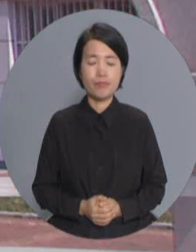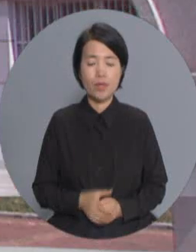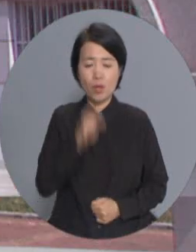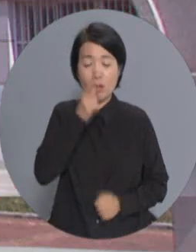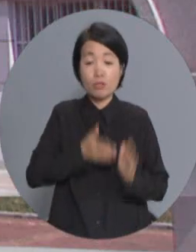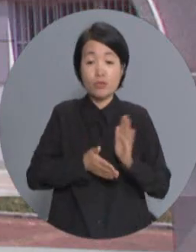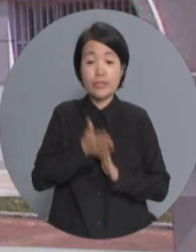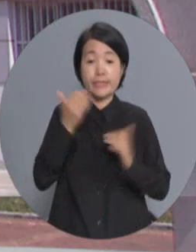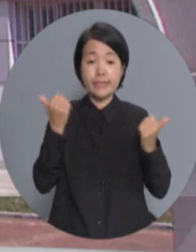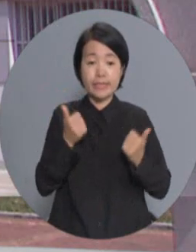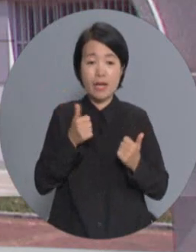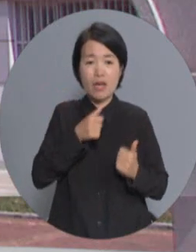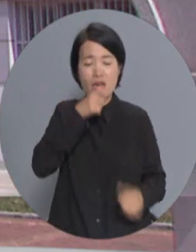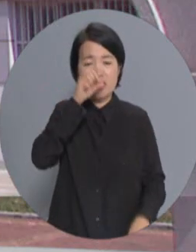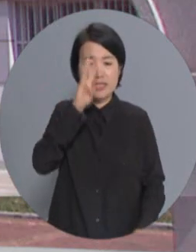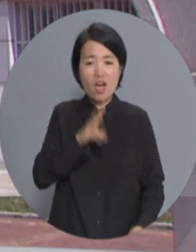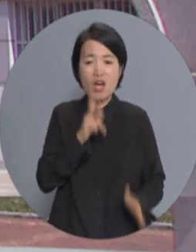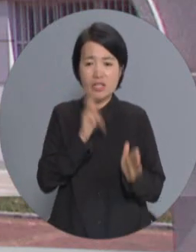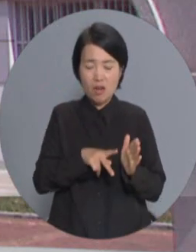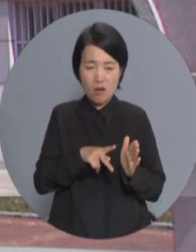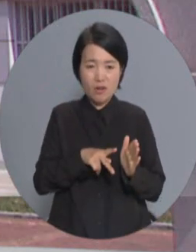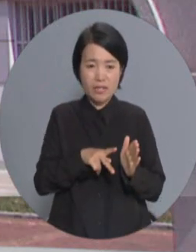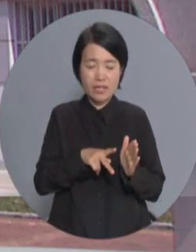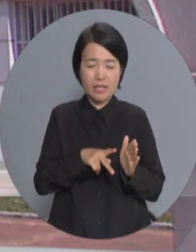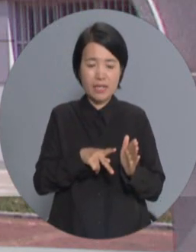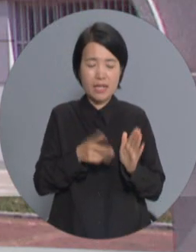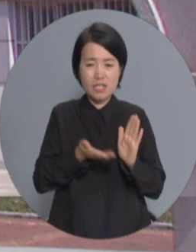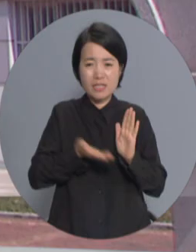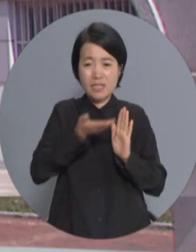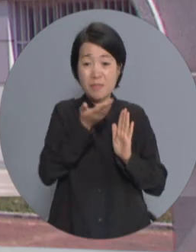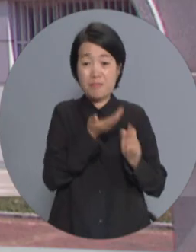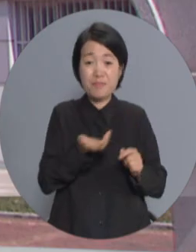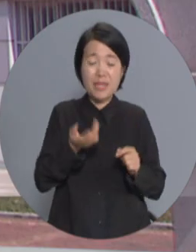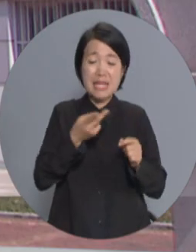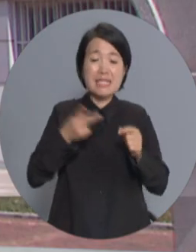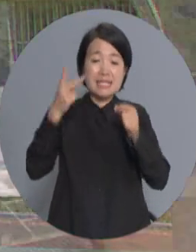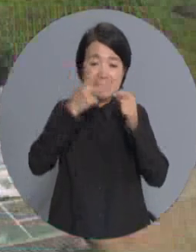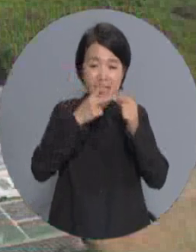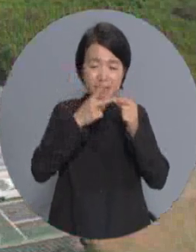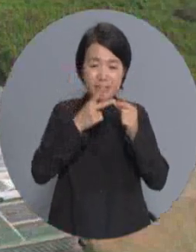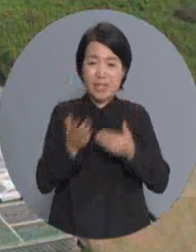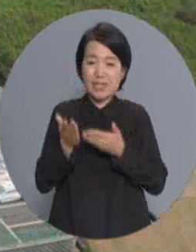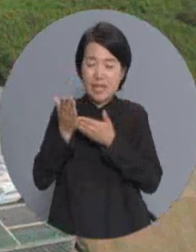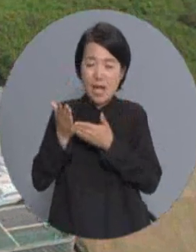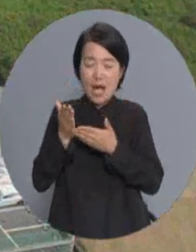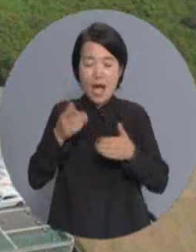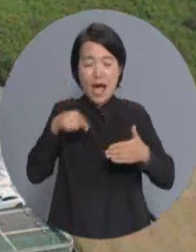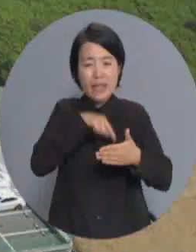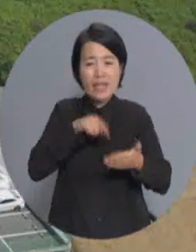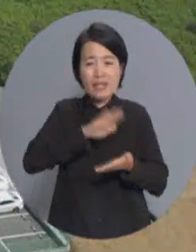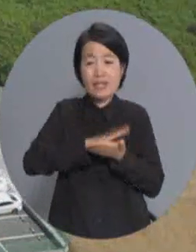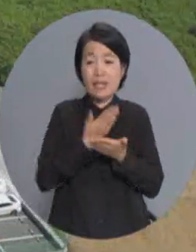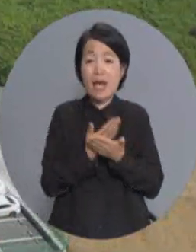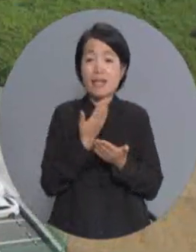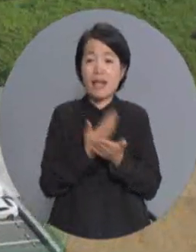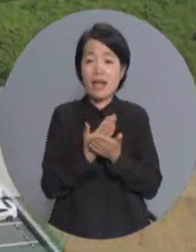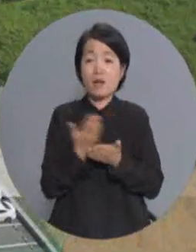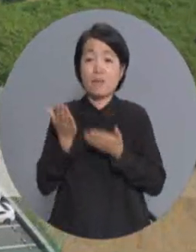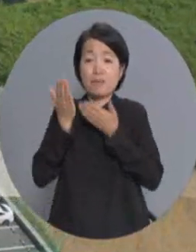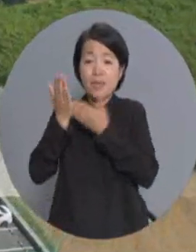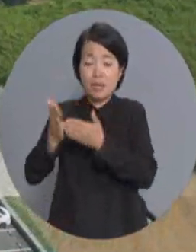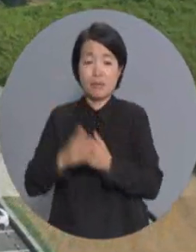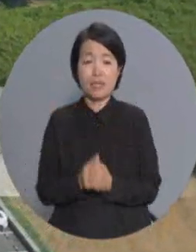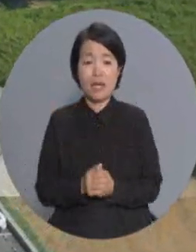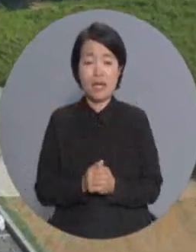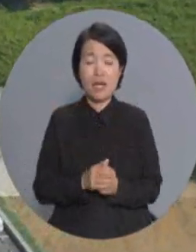여수시 의회가 여천역에 2등급 승격과 함께 시설 개선을 촉구했습니다 여수시 의회는 최근